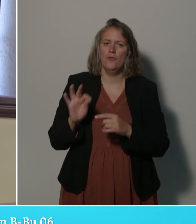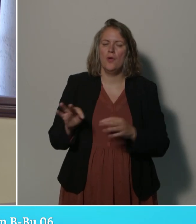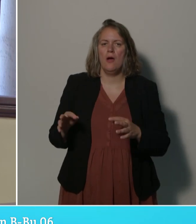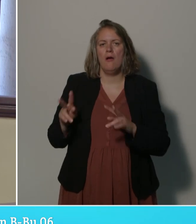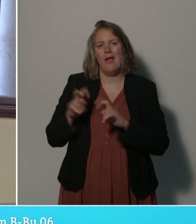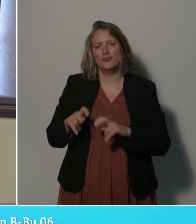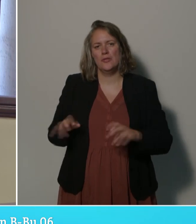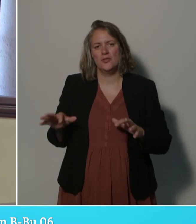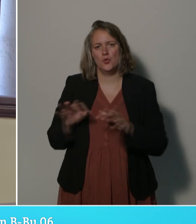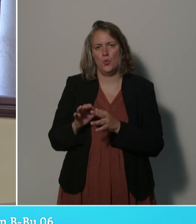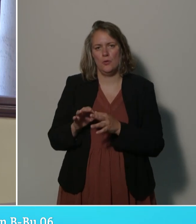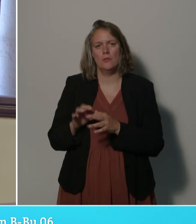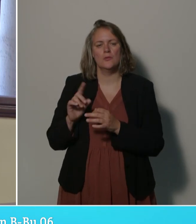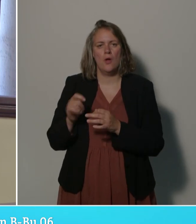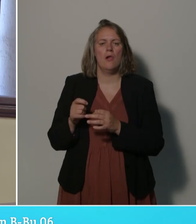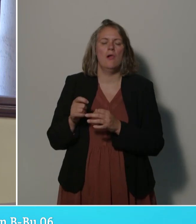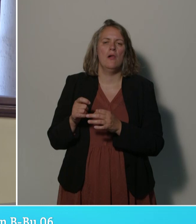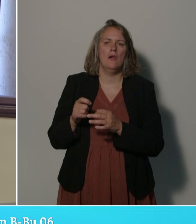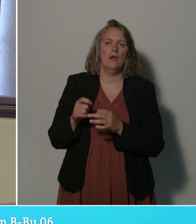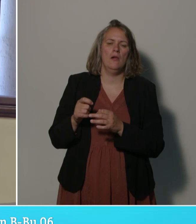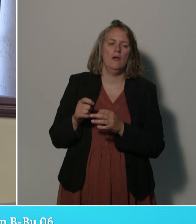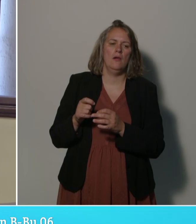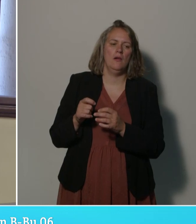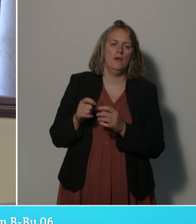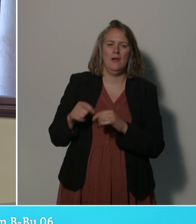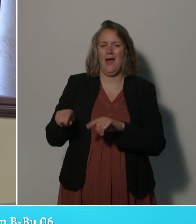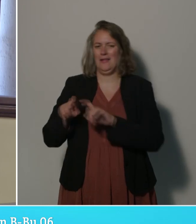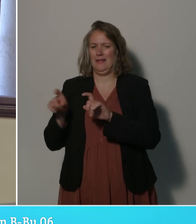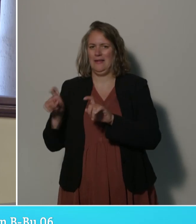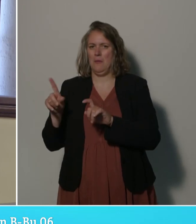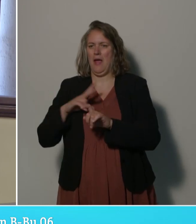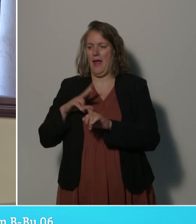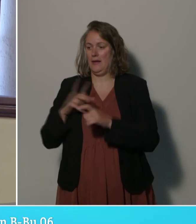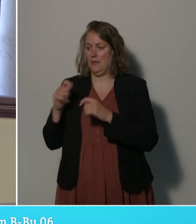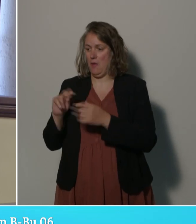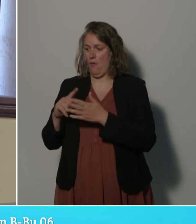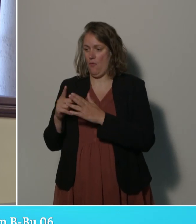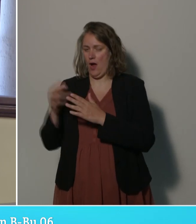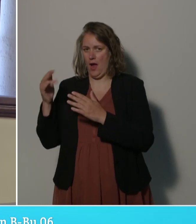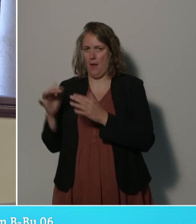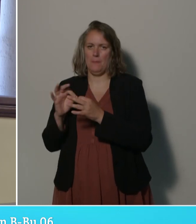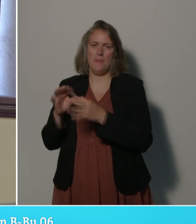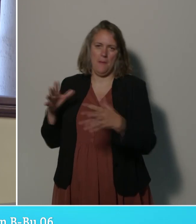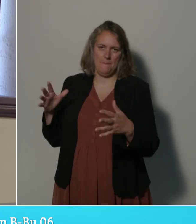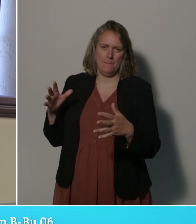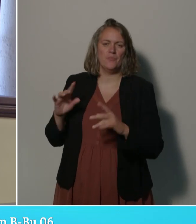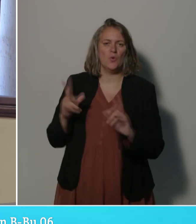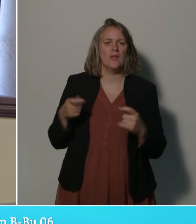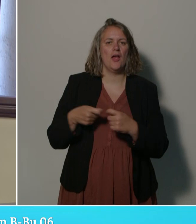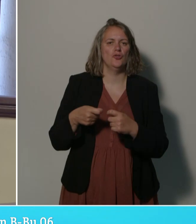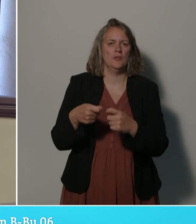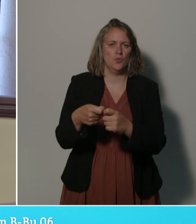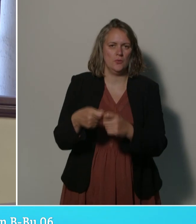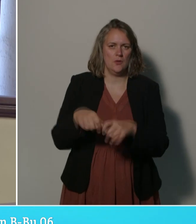Erschließungsfragen entkoppelt werden vom eigentlichen Bauvorhaben im engeren Sinne und den Erschließungsanlagen, die